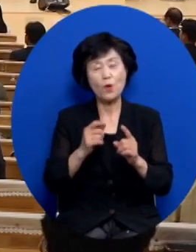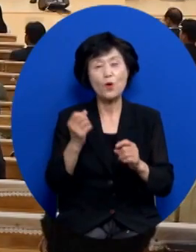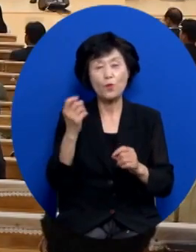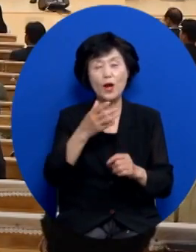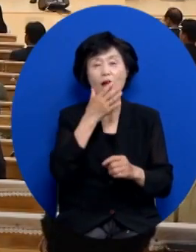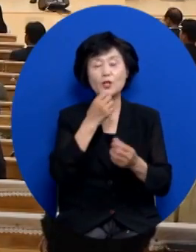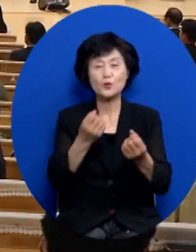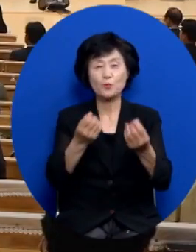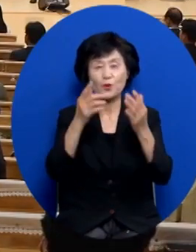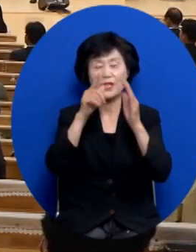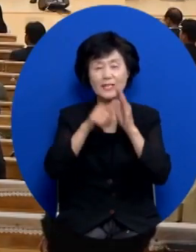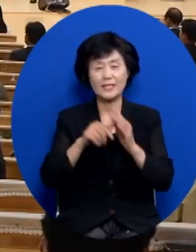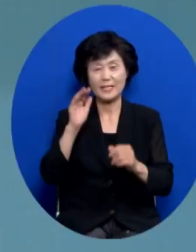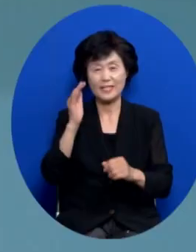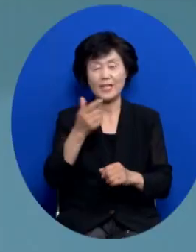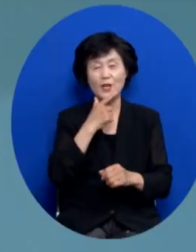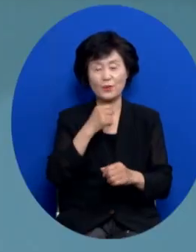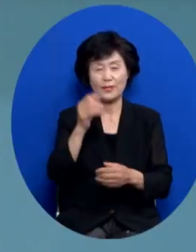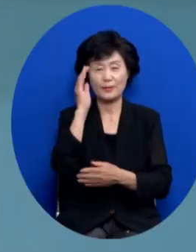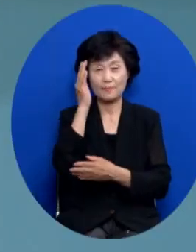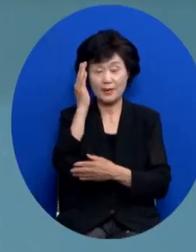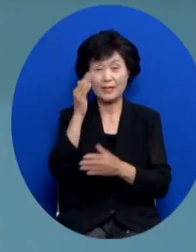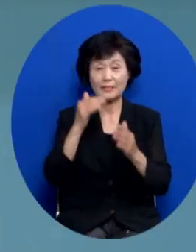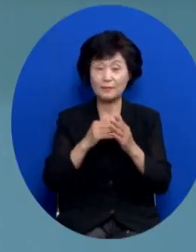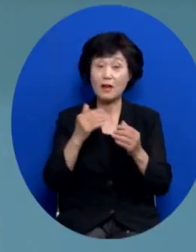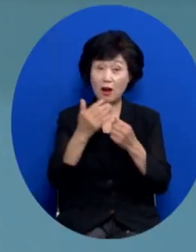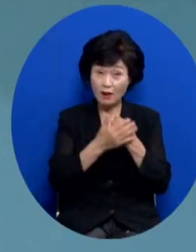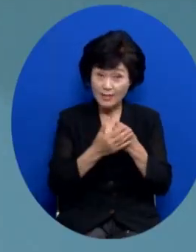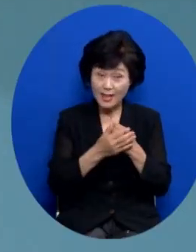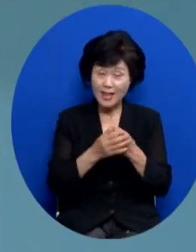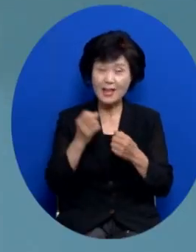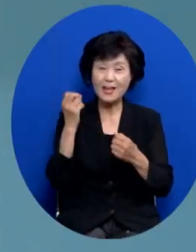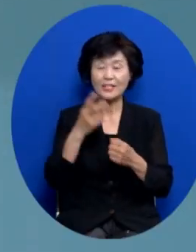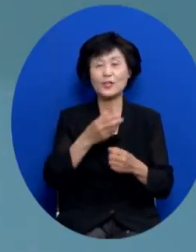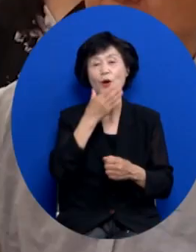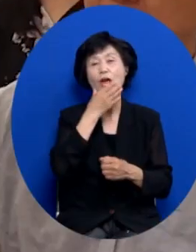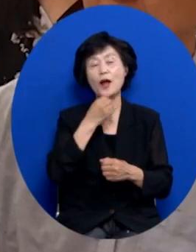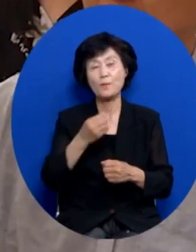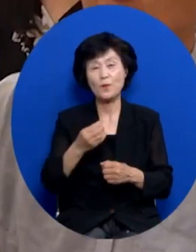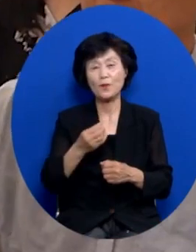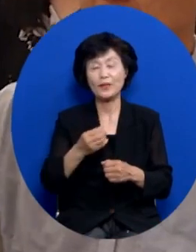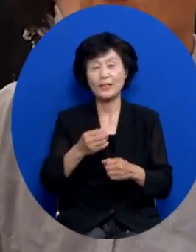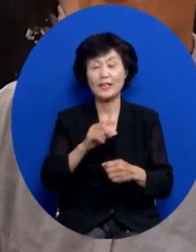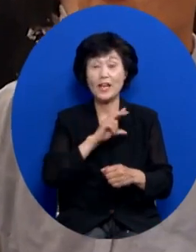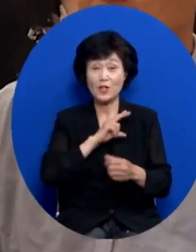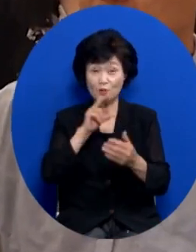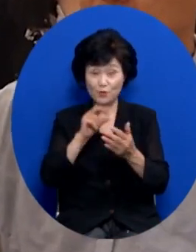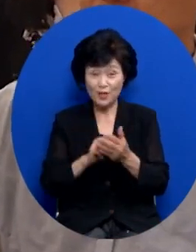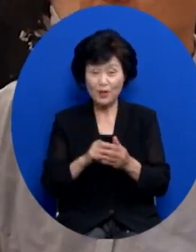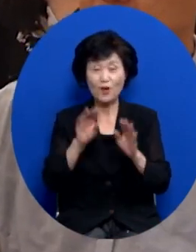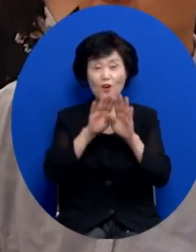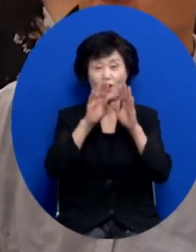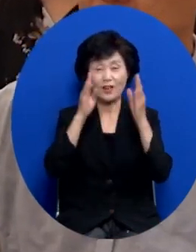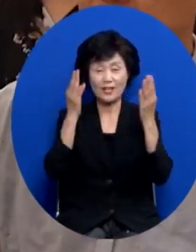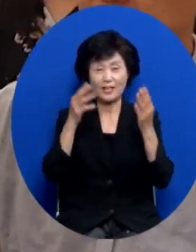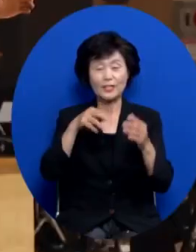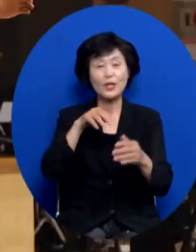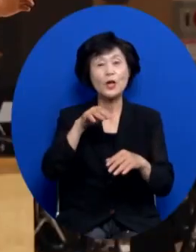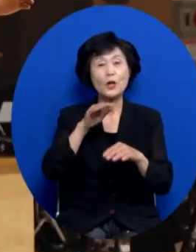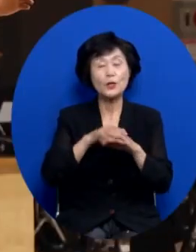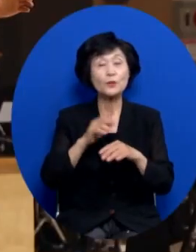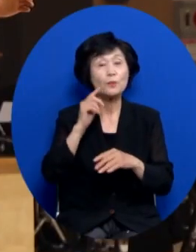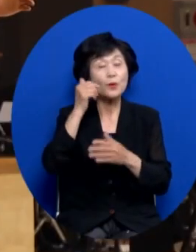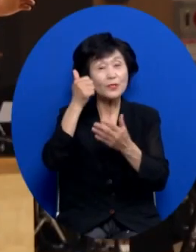축복하길 바란다고 전했습니다. 은혜 그리고 행복이라는 주제로 열린 콘서트에서는 찬양사역자 송경민 목사가